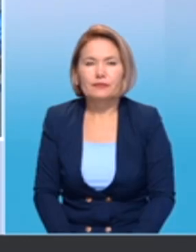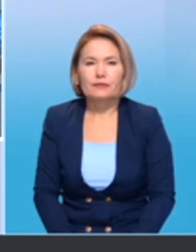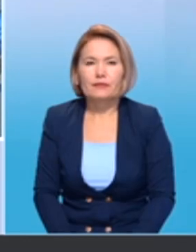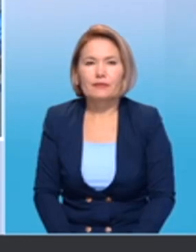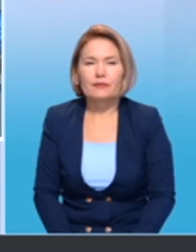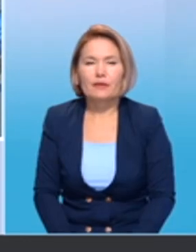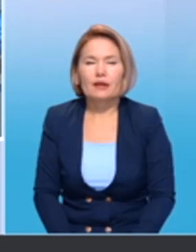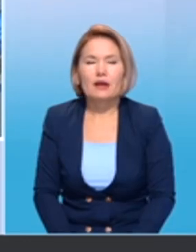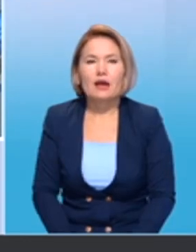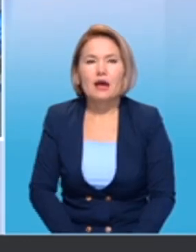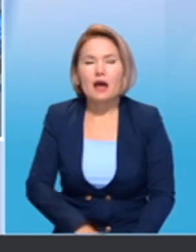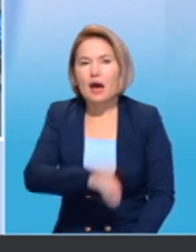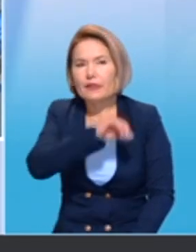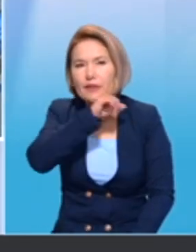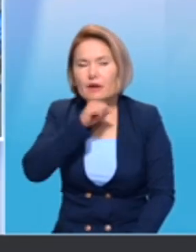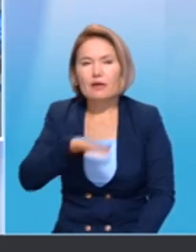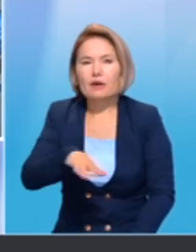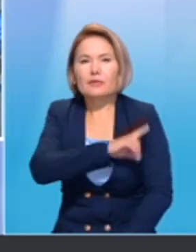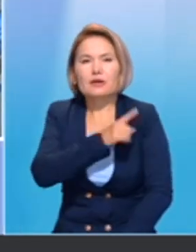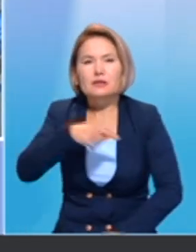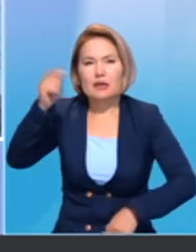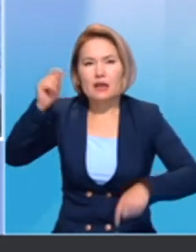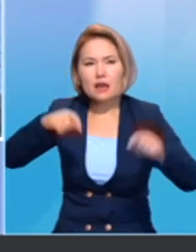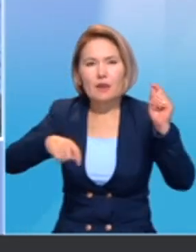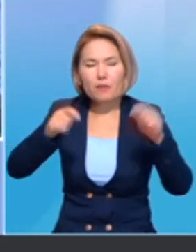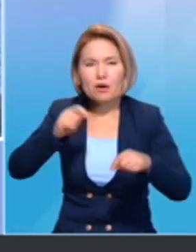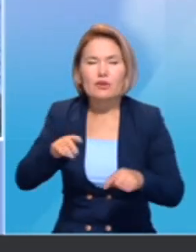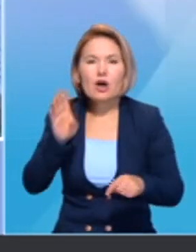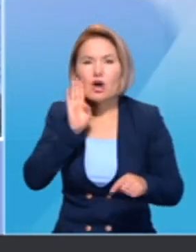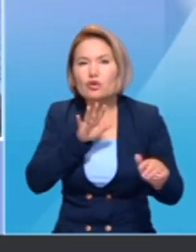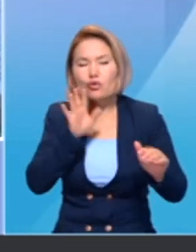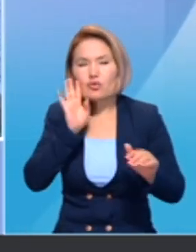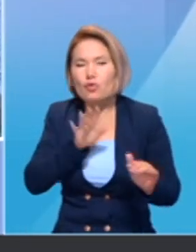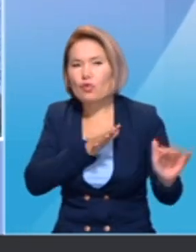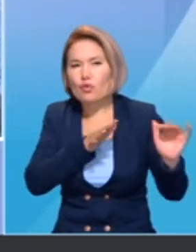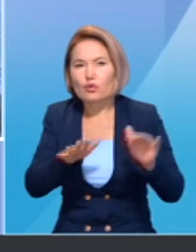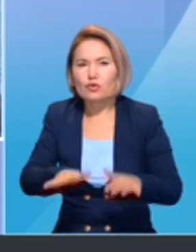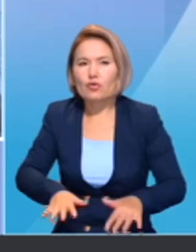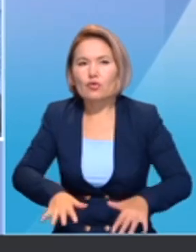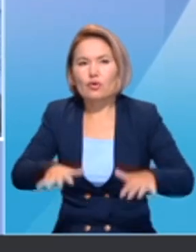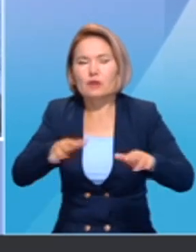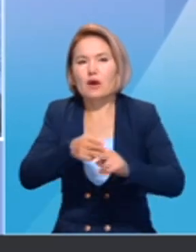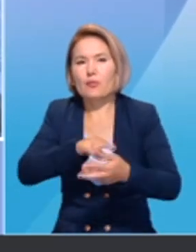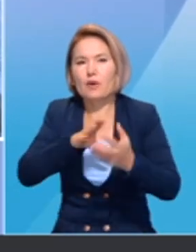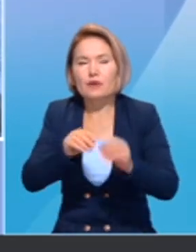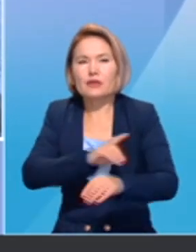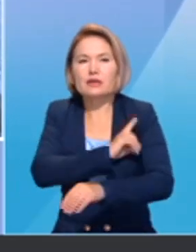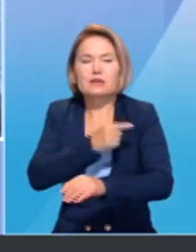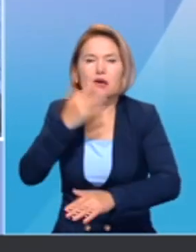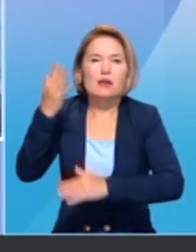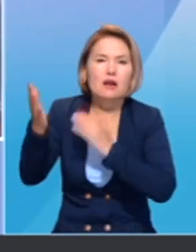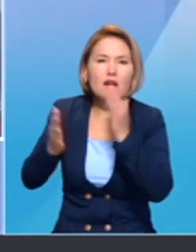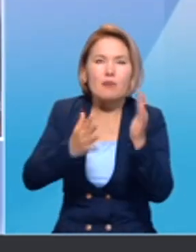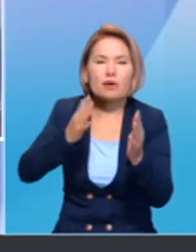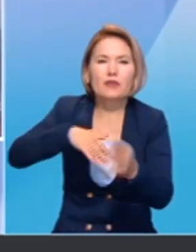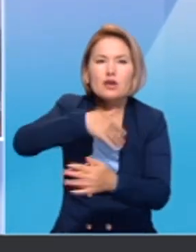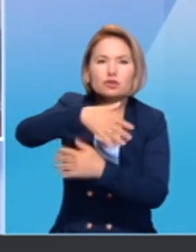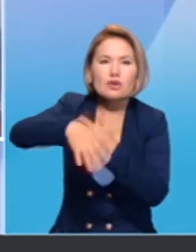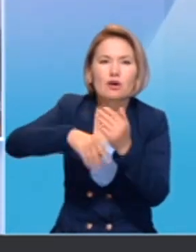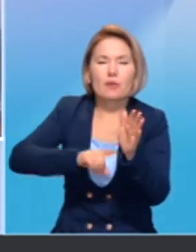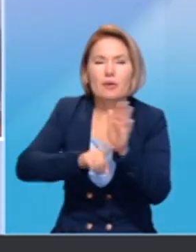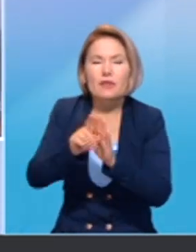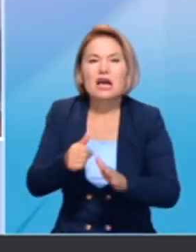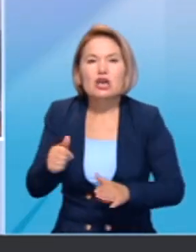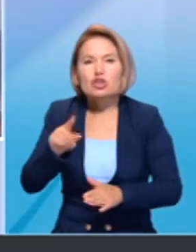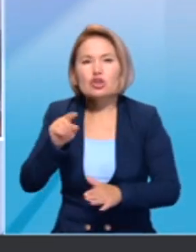Әлемнен бірер ақпарат. Тайвань аралдарында нөсер жаңбыр жауып, теңізде толқын көтерілді. Аймаққа Доксури атты жойқын дауыл соққы берді.